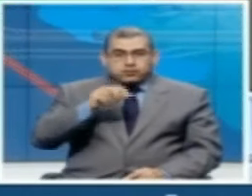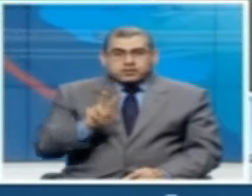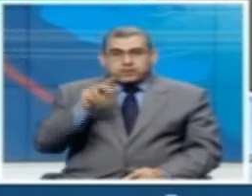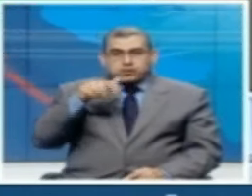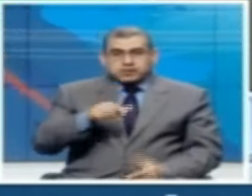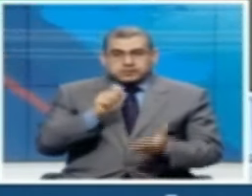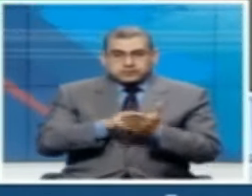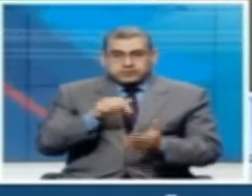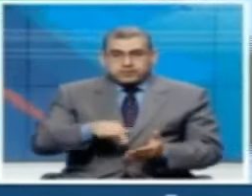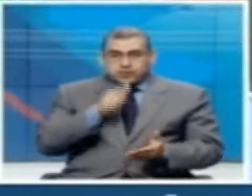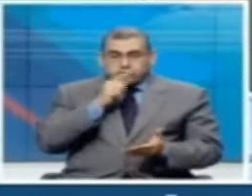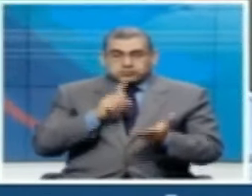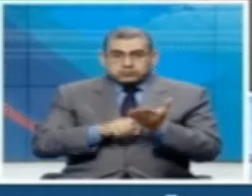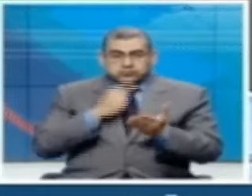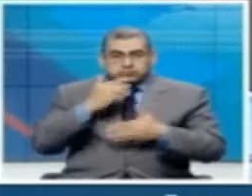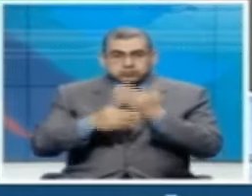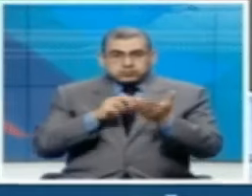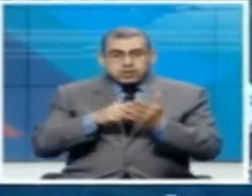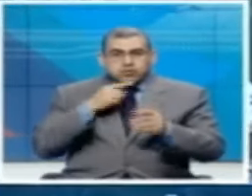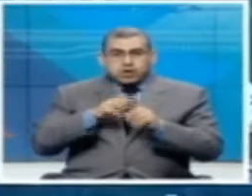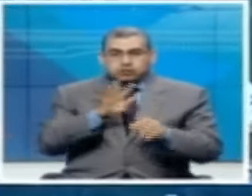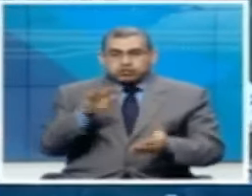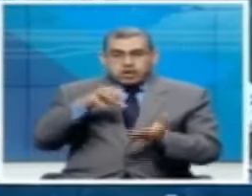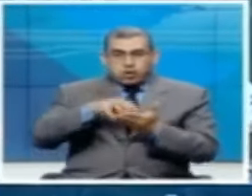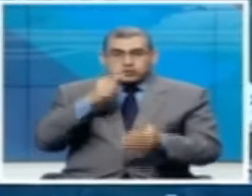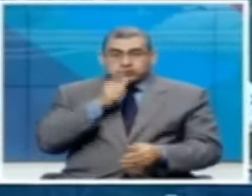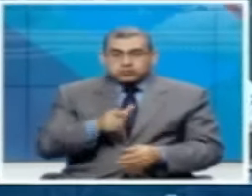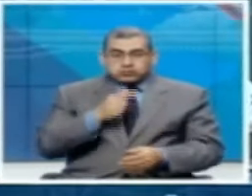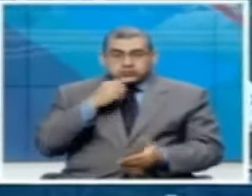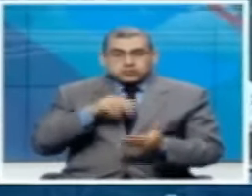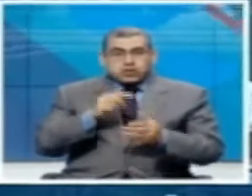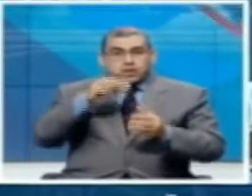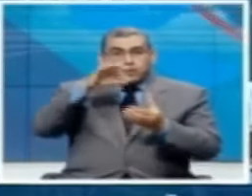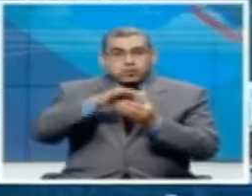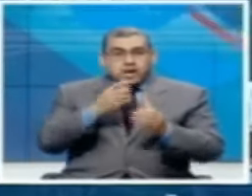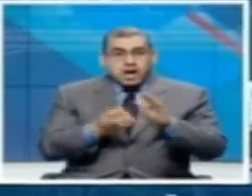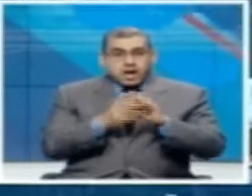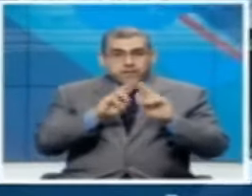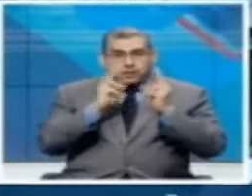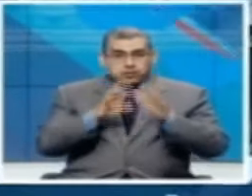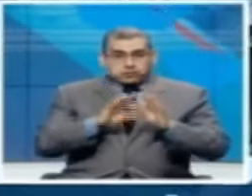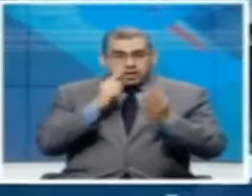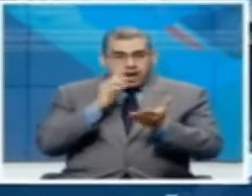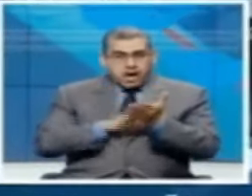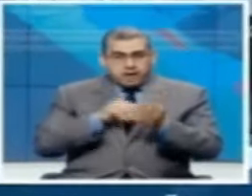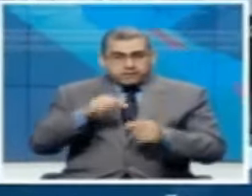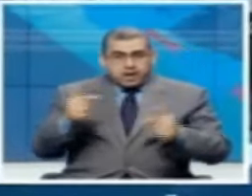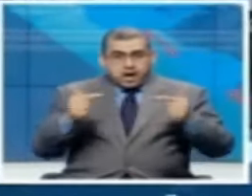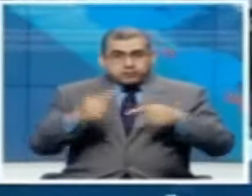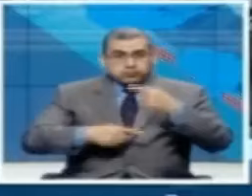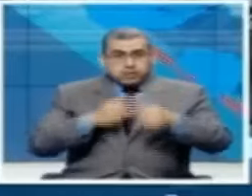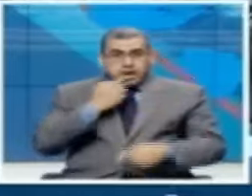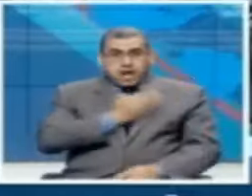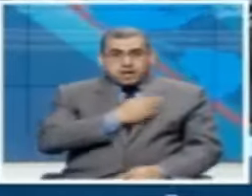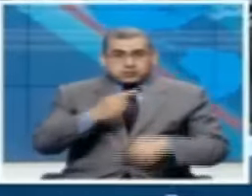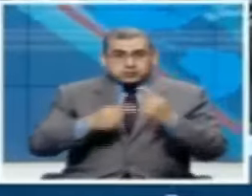1967 وعاصمه الشرقيه اكد المندوب الدائم الموريتاني لجامعه الدول العربيه على خطوره استمرار الحرب في قطاع غزه